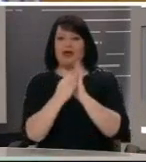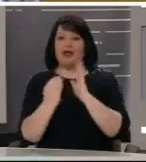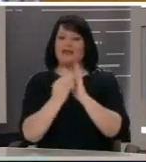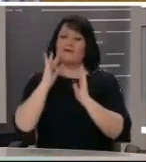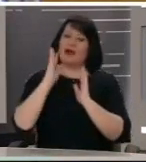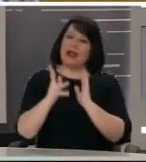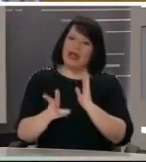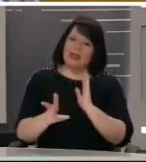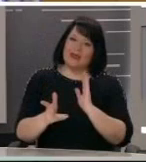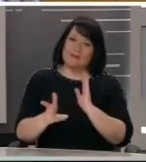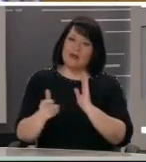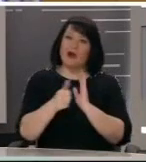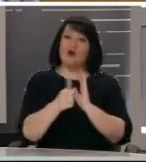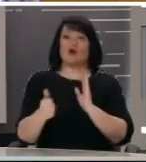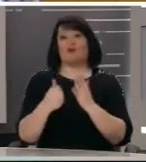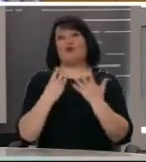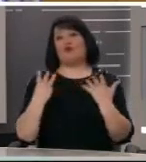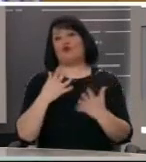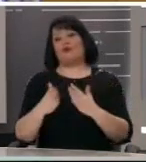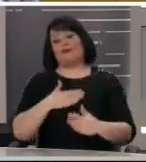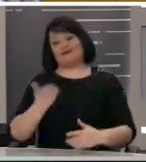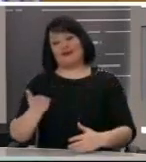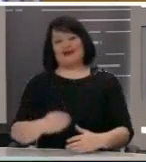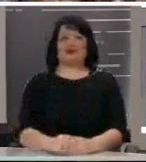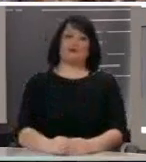καθημερινά και όχι μόνο κάθε 8 του Μάρτη. Σας ευχαριστώ.